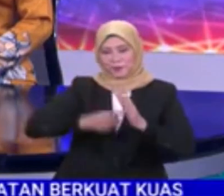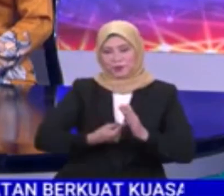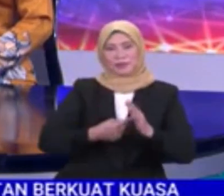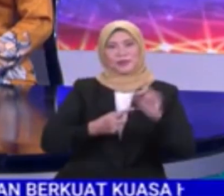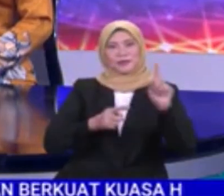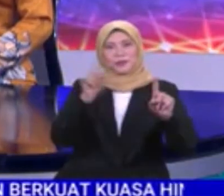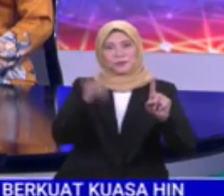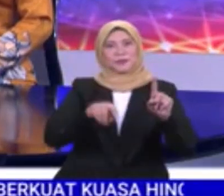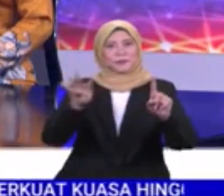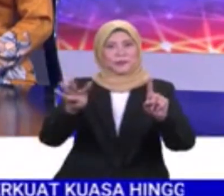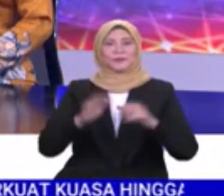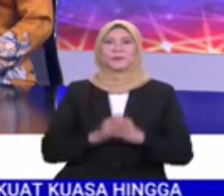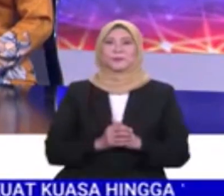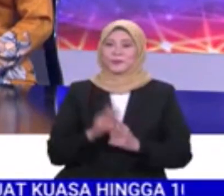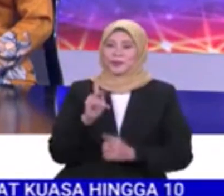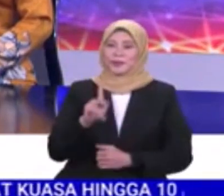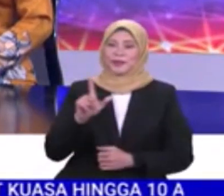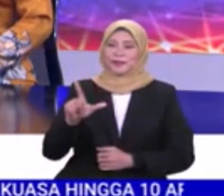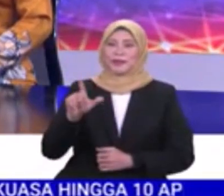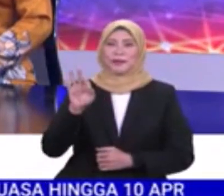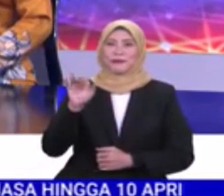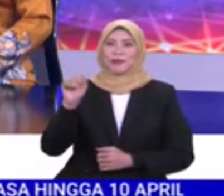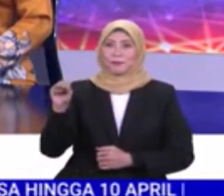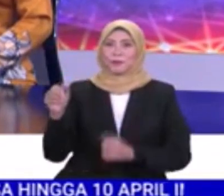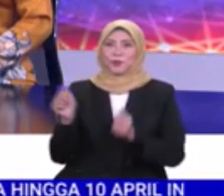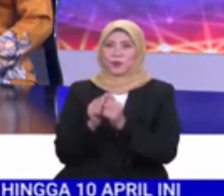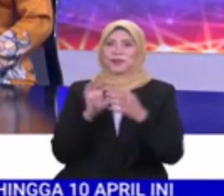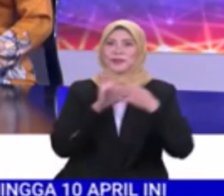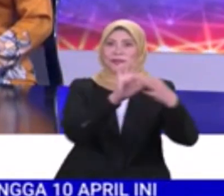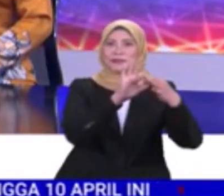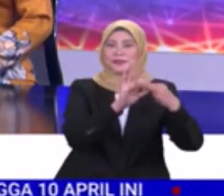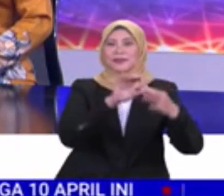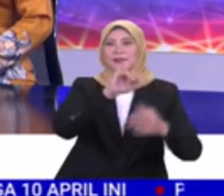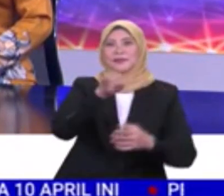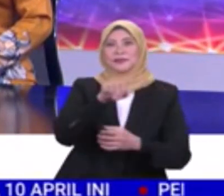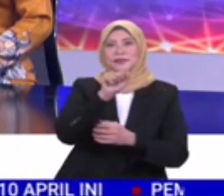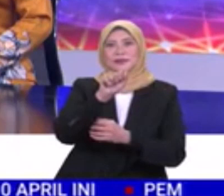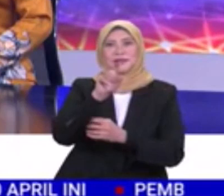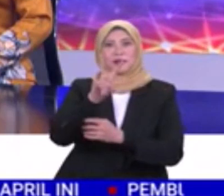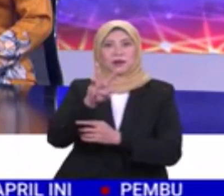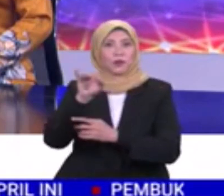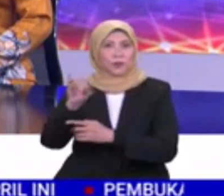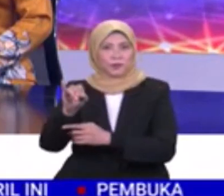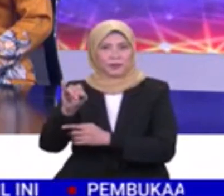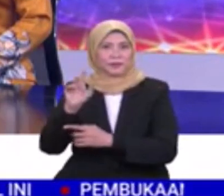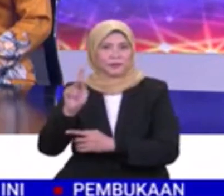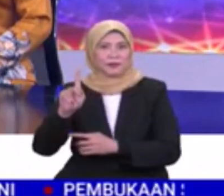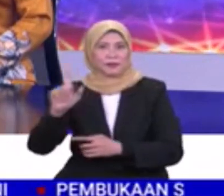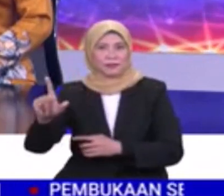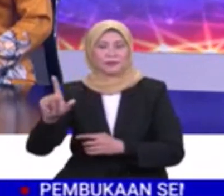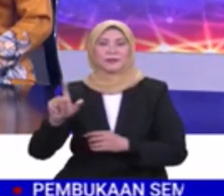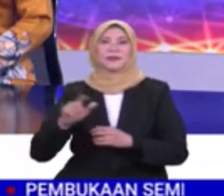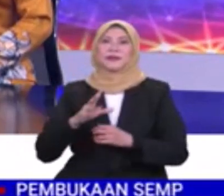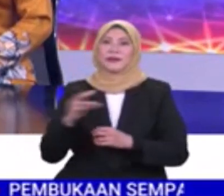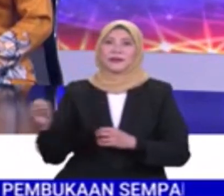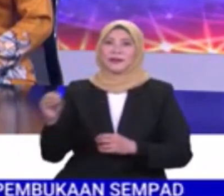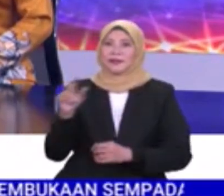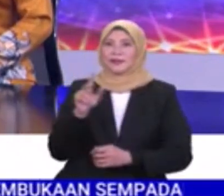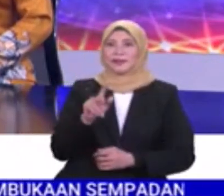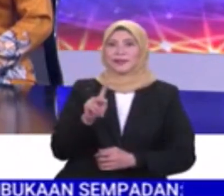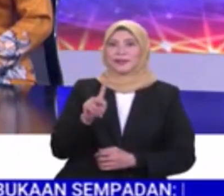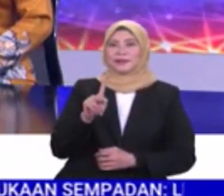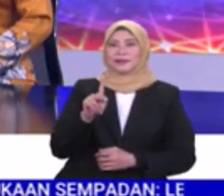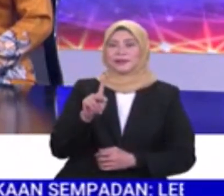lalu. KLFM bersama rakan strategik Jabatan Agama Islam Wilayah Persekutuan Kuala Lumpur Jawi dan